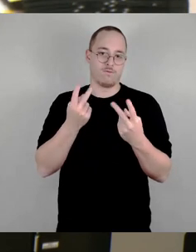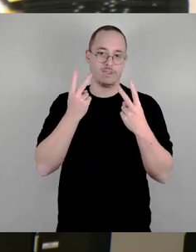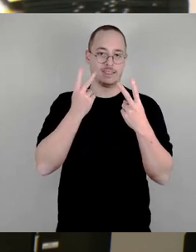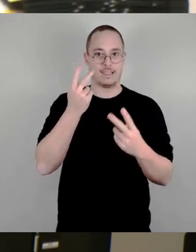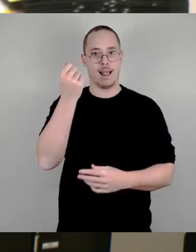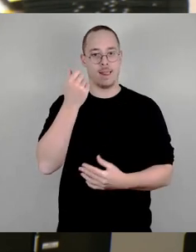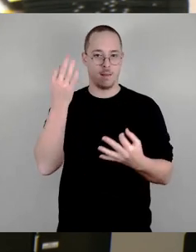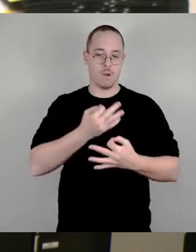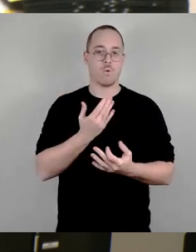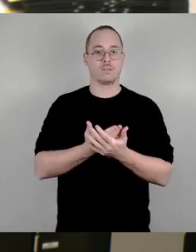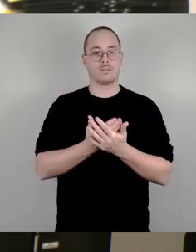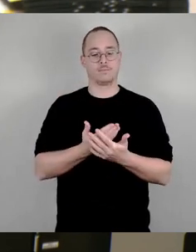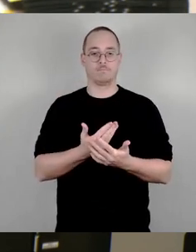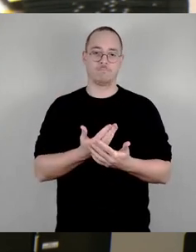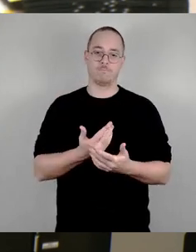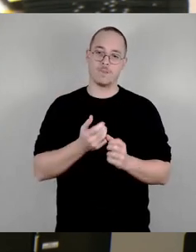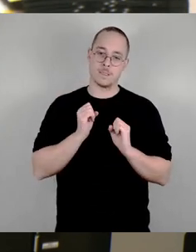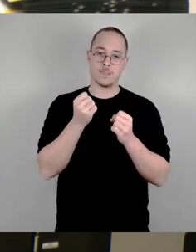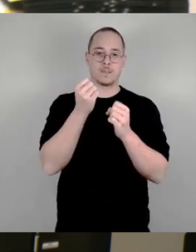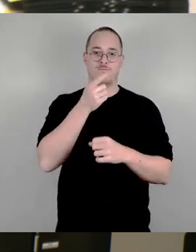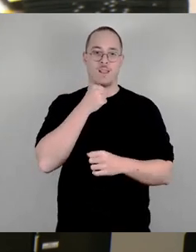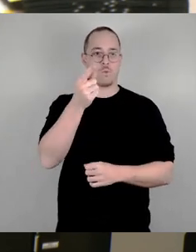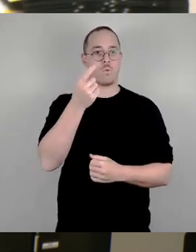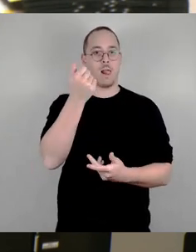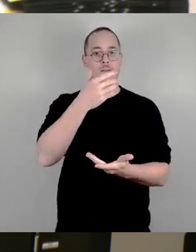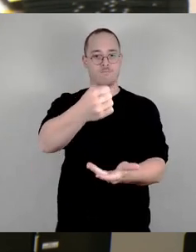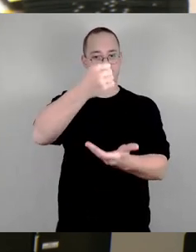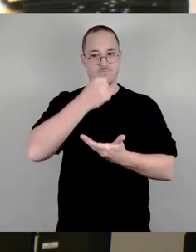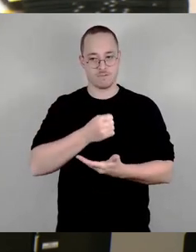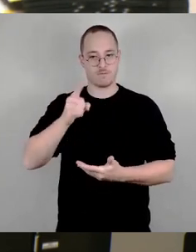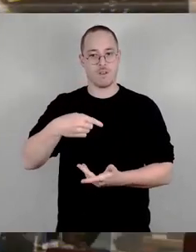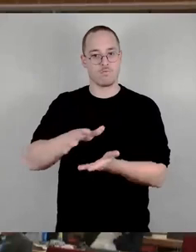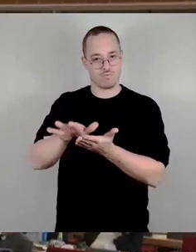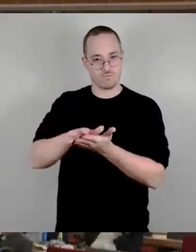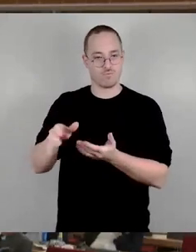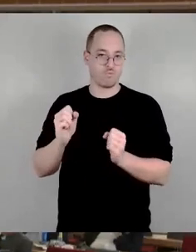eine schrittweise Umsetzung dieses Konzeptes vorgehalten wird. Vielen Dank.